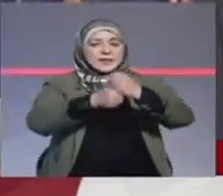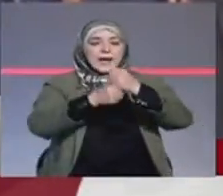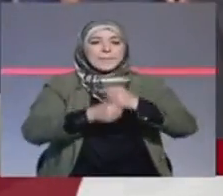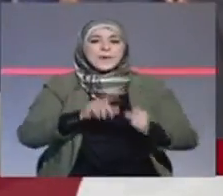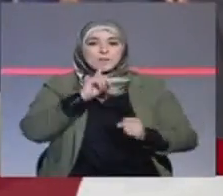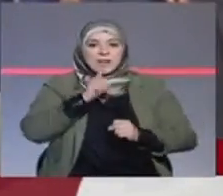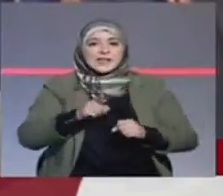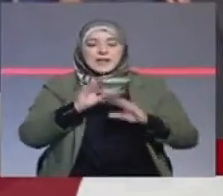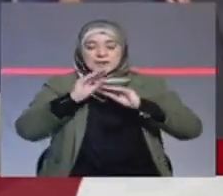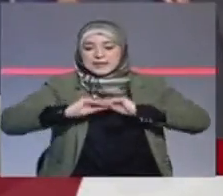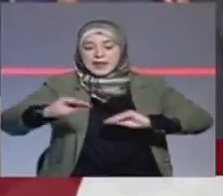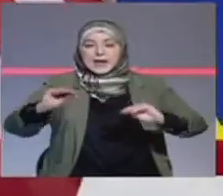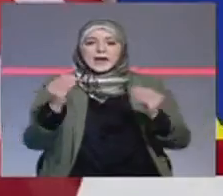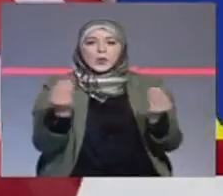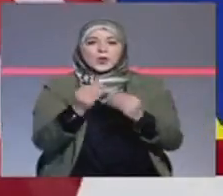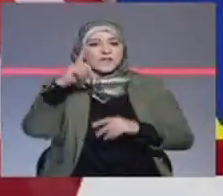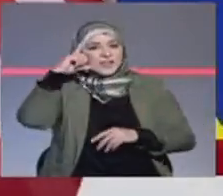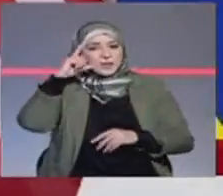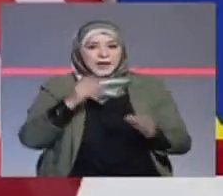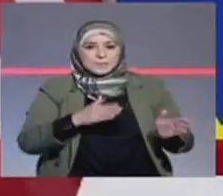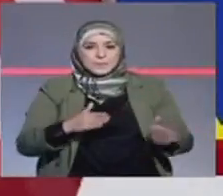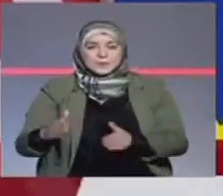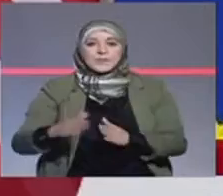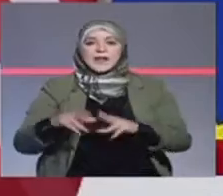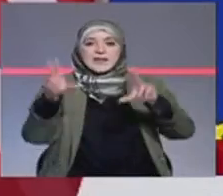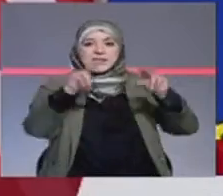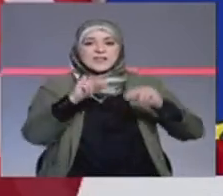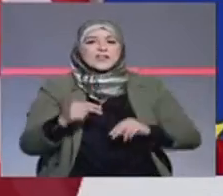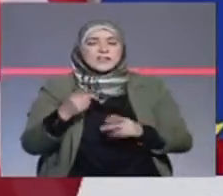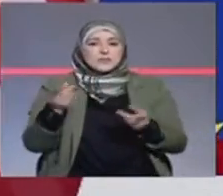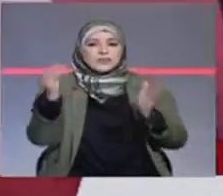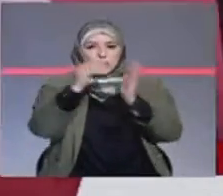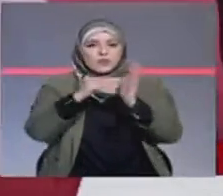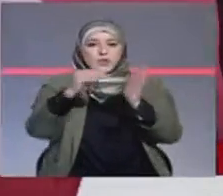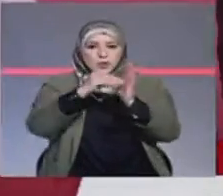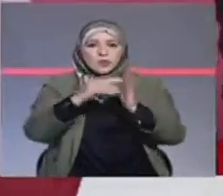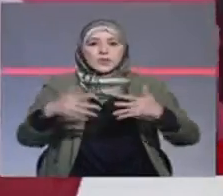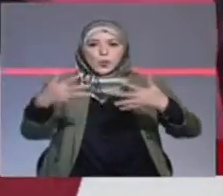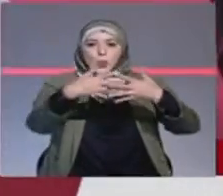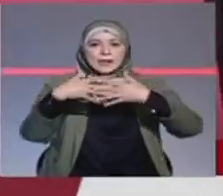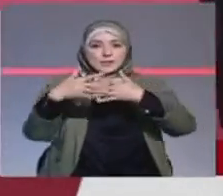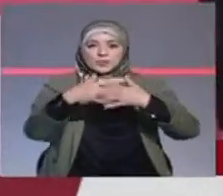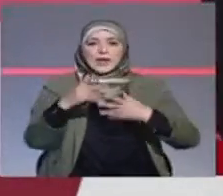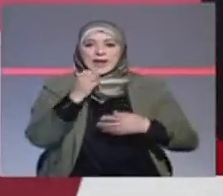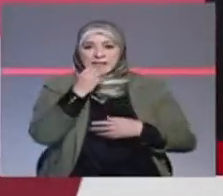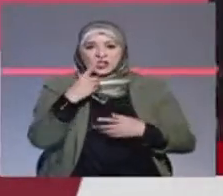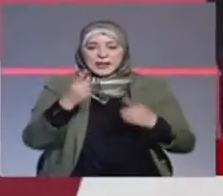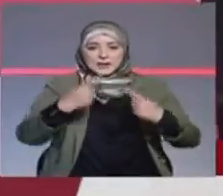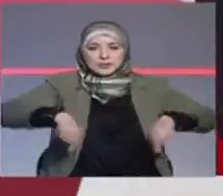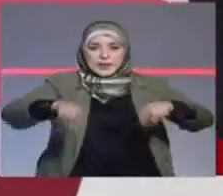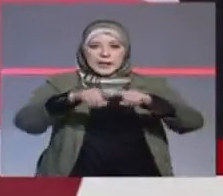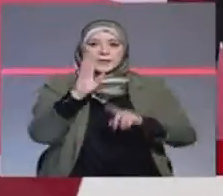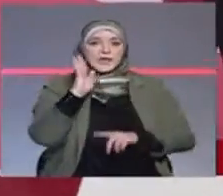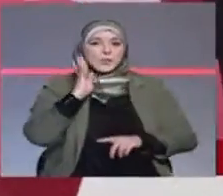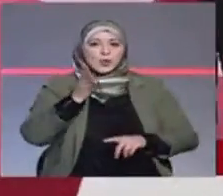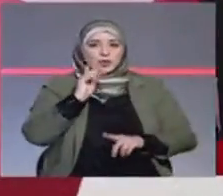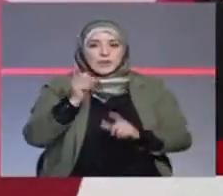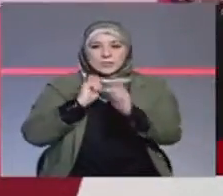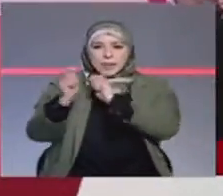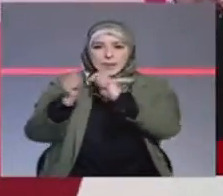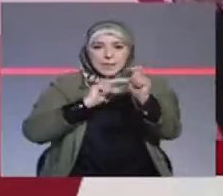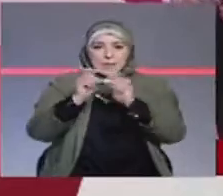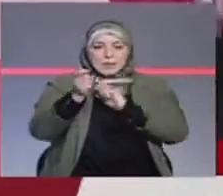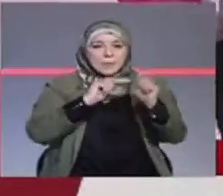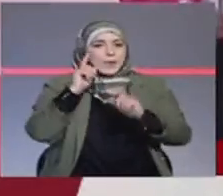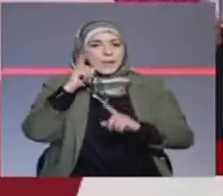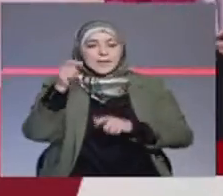فرض الاستقرار الدائم في ليبيا. كما كثفت الولايات المتحدة عشية انعقاد المؤتمر محادثاتها مع